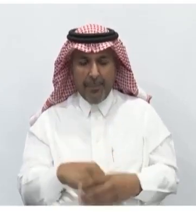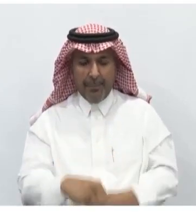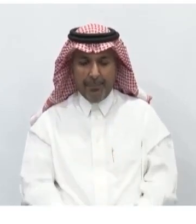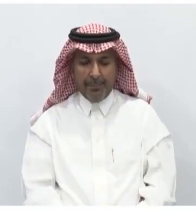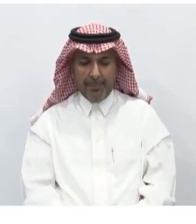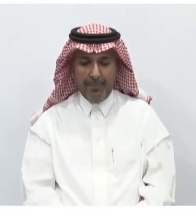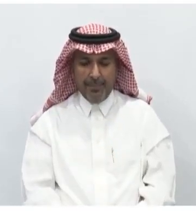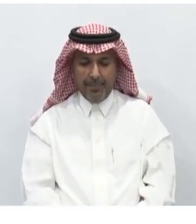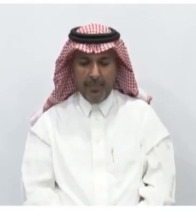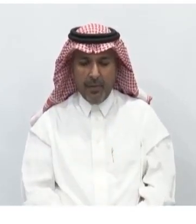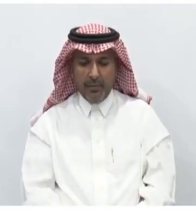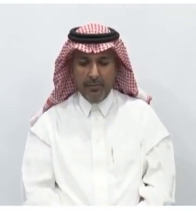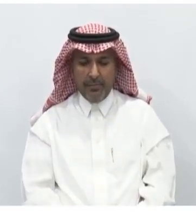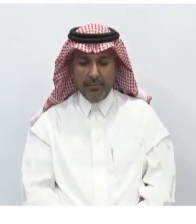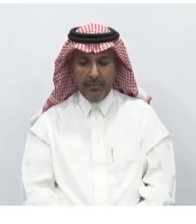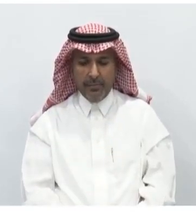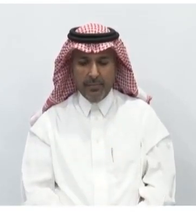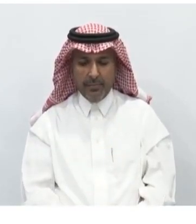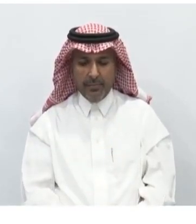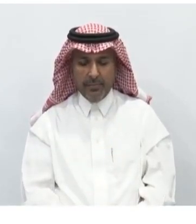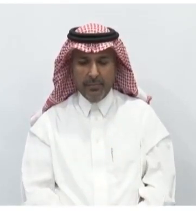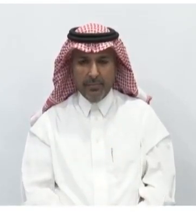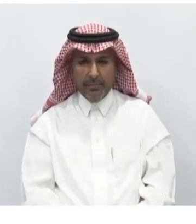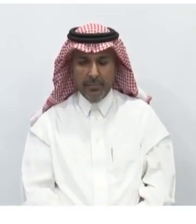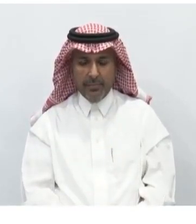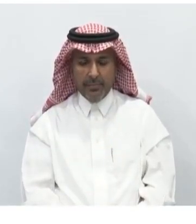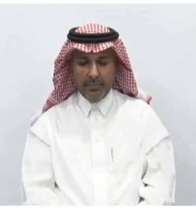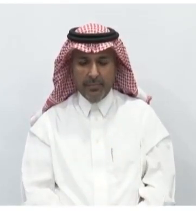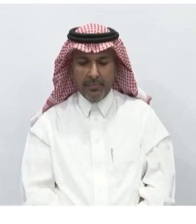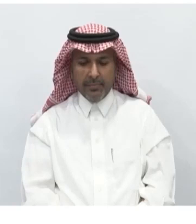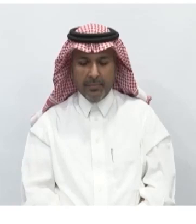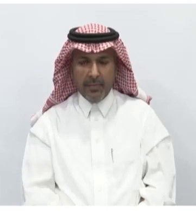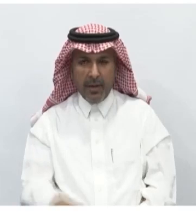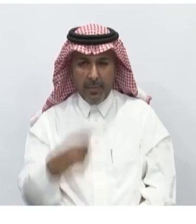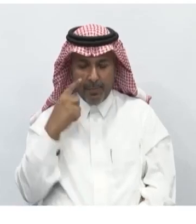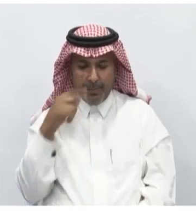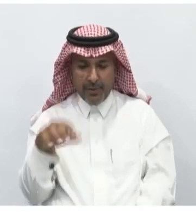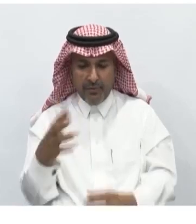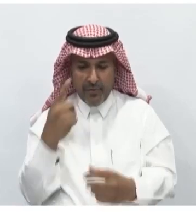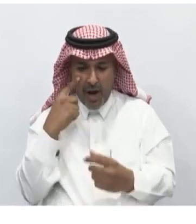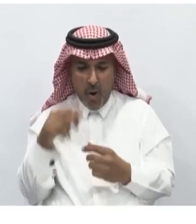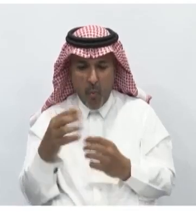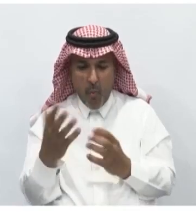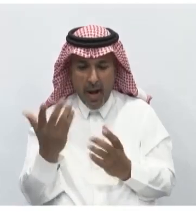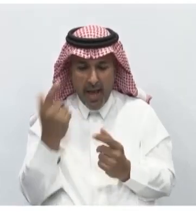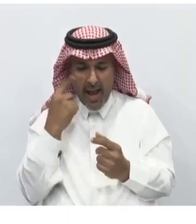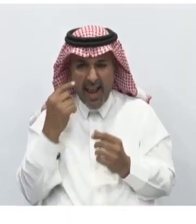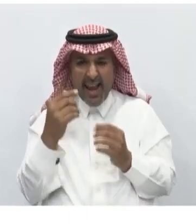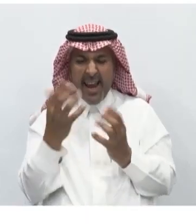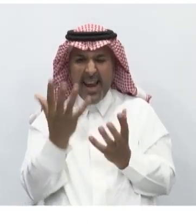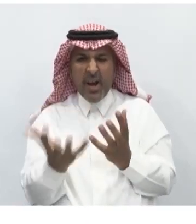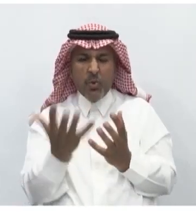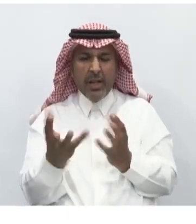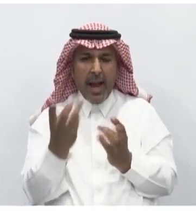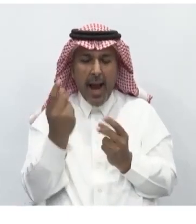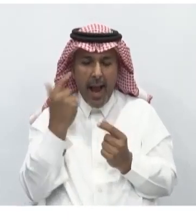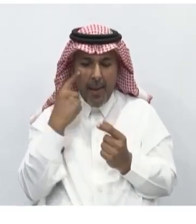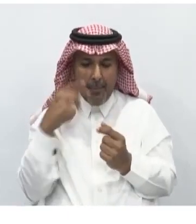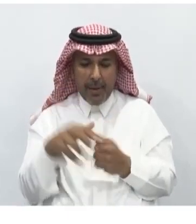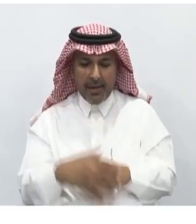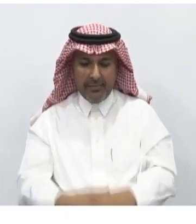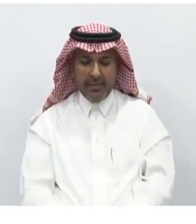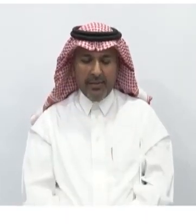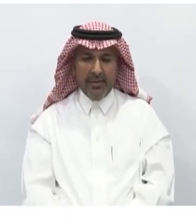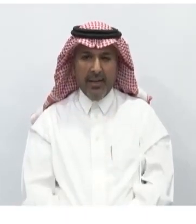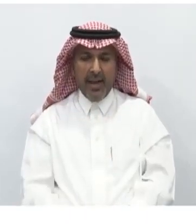المتبقية. أولًا لا قبل حساب كتلة الـ كلوريد الكوبالت المتبقية لابد أن نحسب الكتلة المولية للـ كلوريد